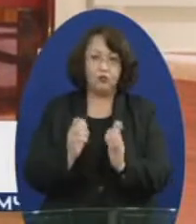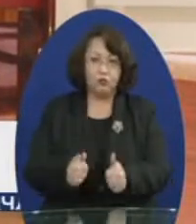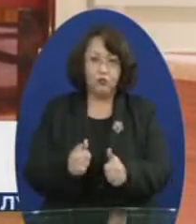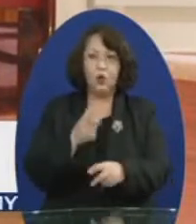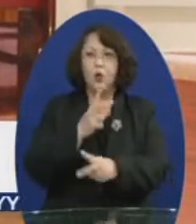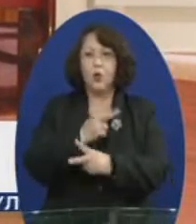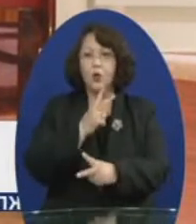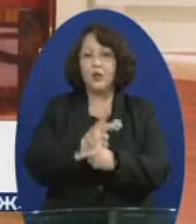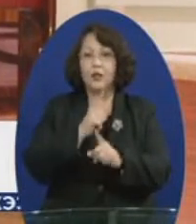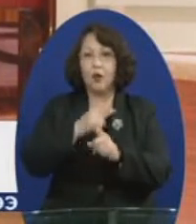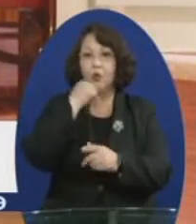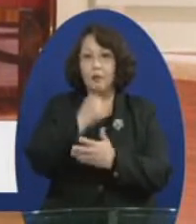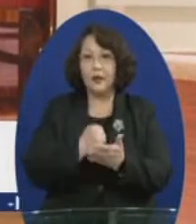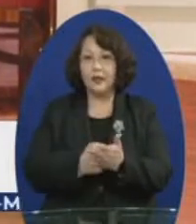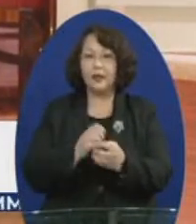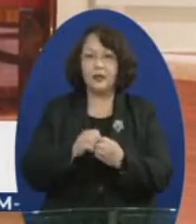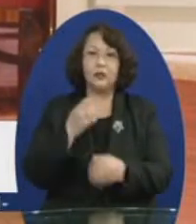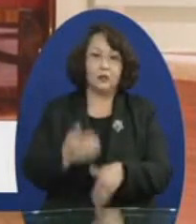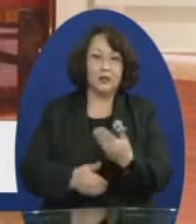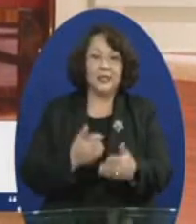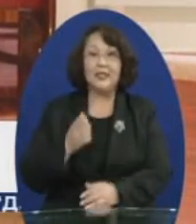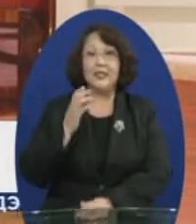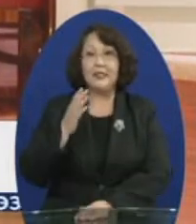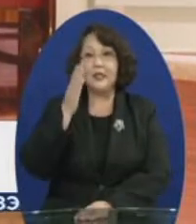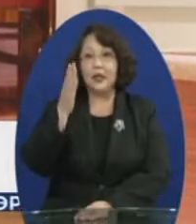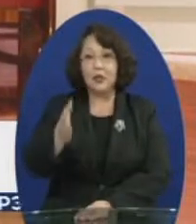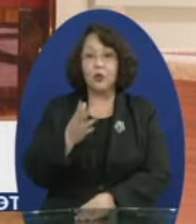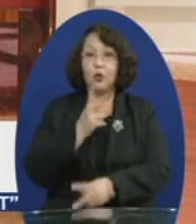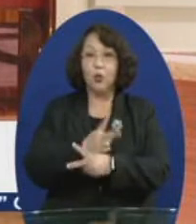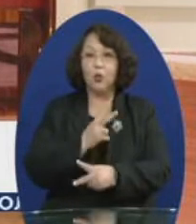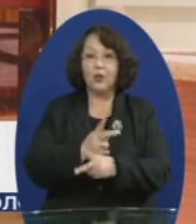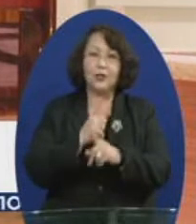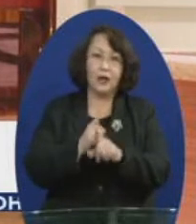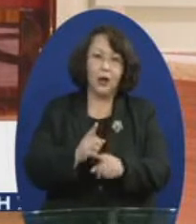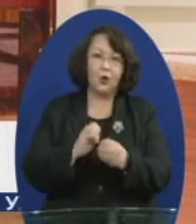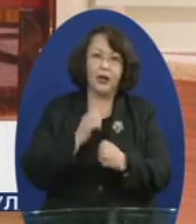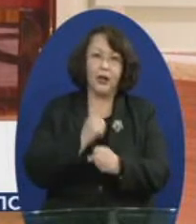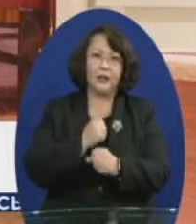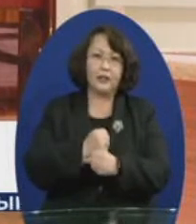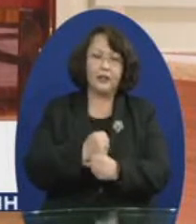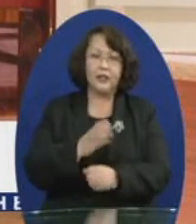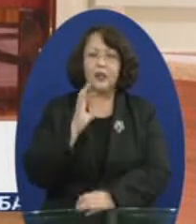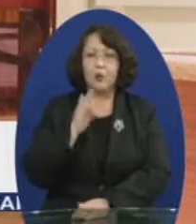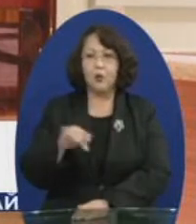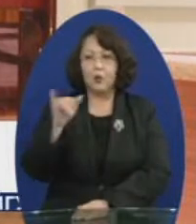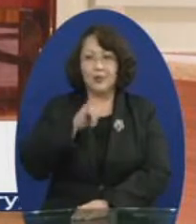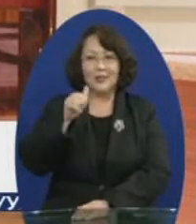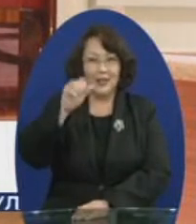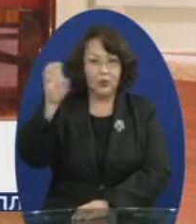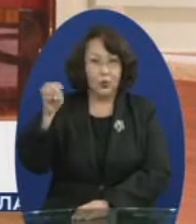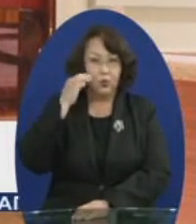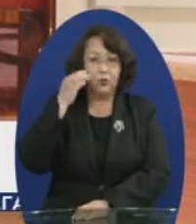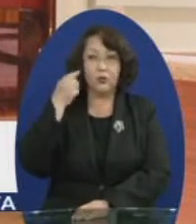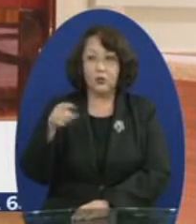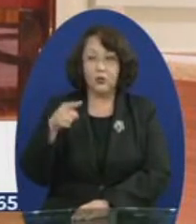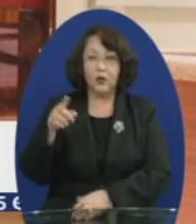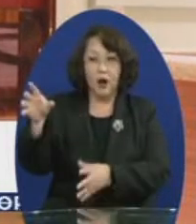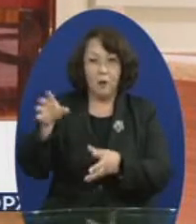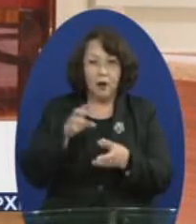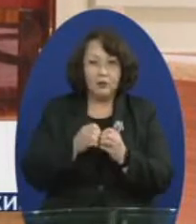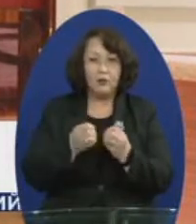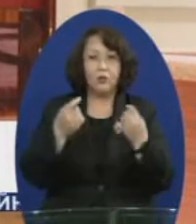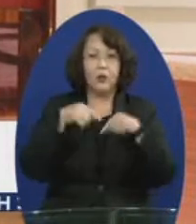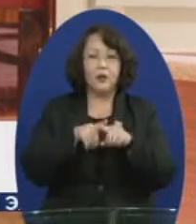бол одоо батлагдаад хэрэгжиж эхэлсэн. Тэр одоо бол цаашлаад хуулиудынхаа хэрэгжилтэн дээр бол одоо Сингапурын сайн туршлуудыг